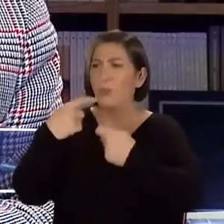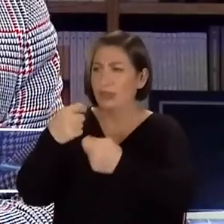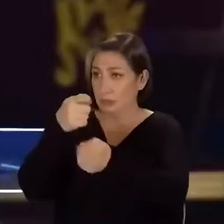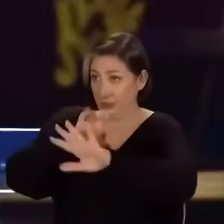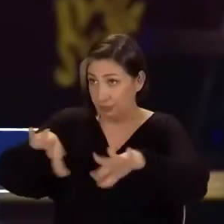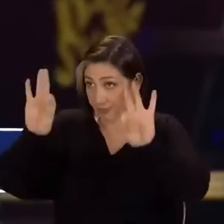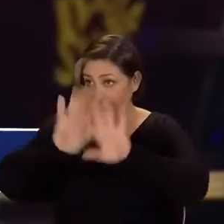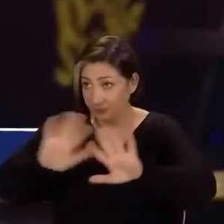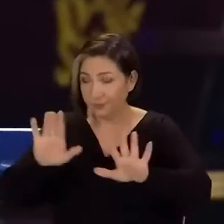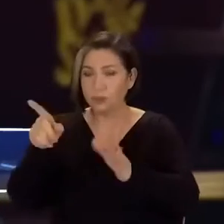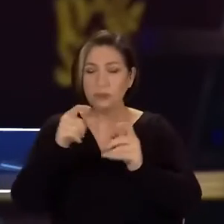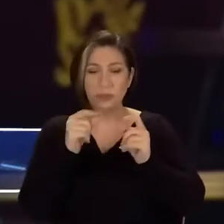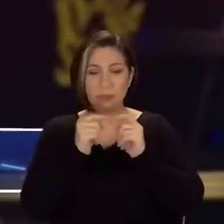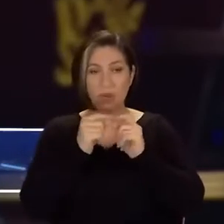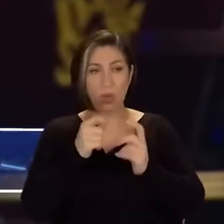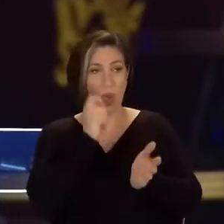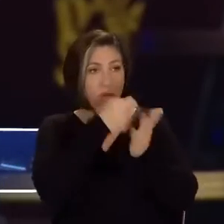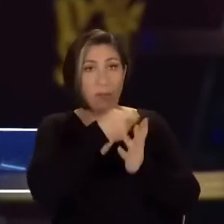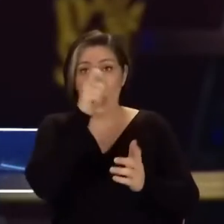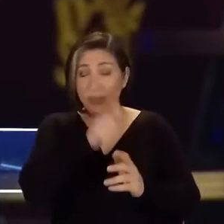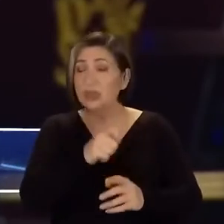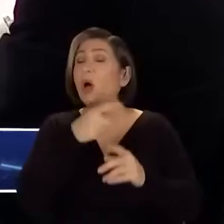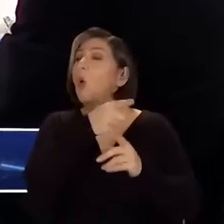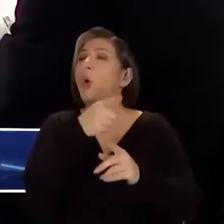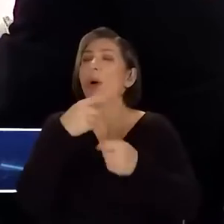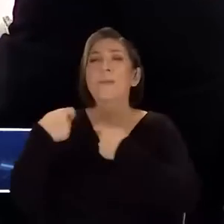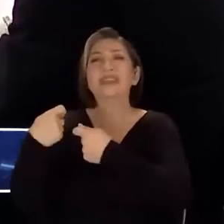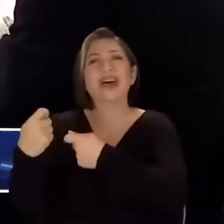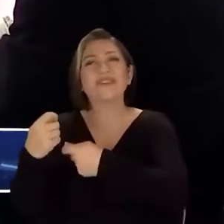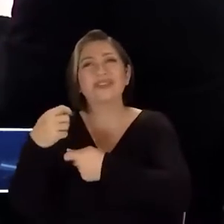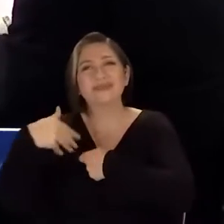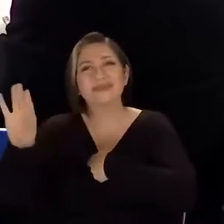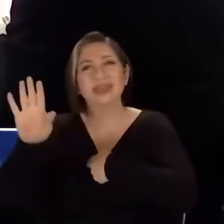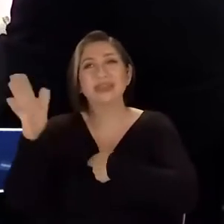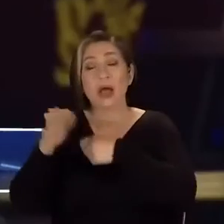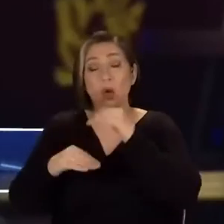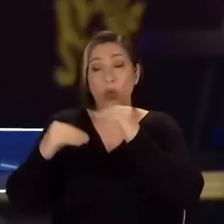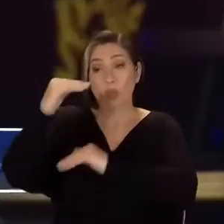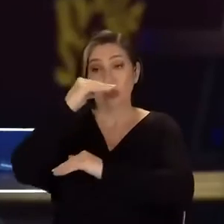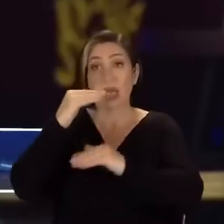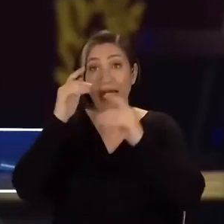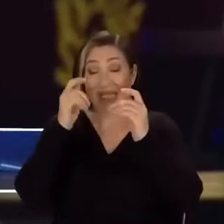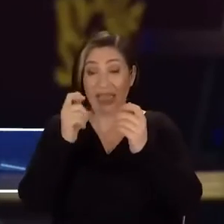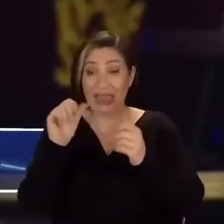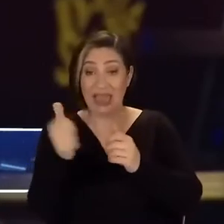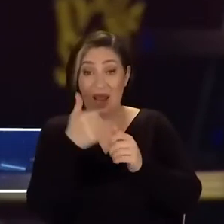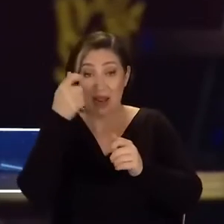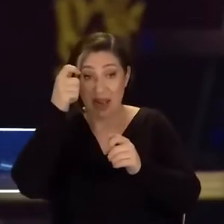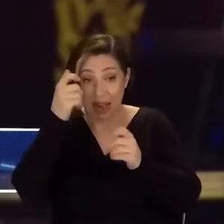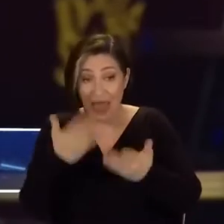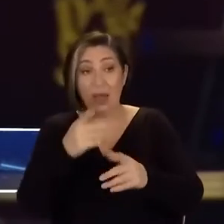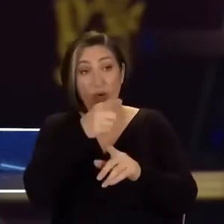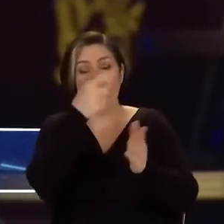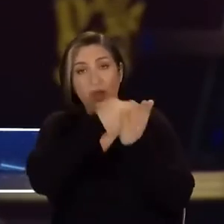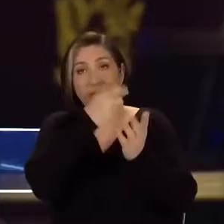maliyeti baz alarak o Bitcoin'le bir ödeme yaptığınızda maliyetle eğer daha yukarı bir fiyattan bunu değerleyerek bu ödemeyi